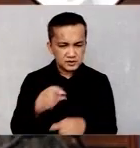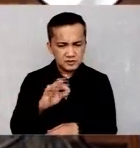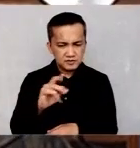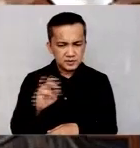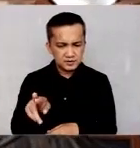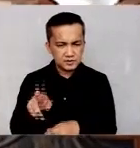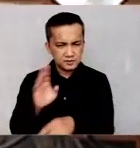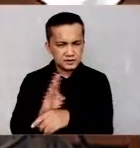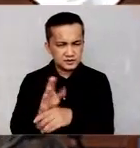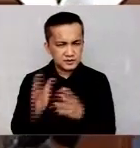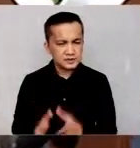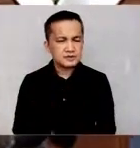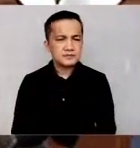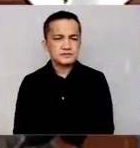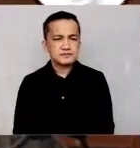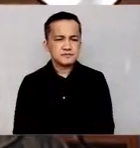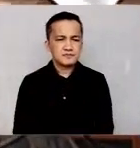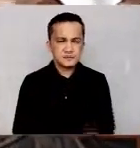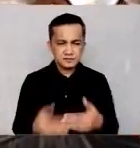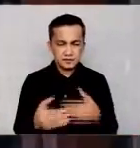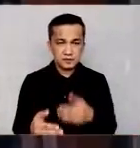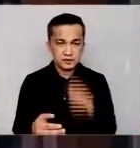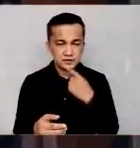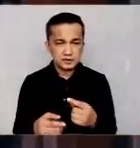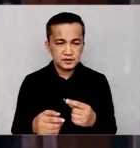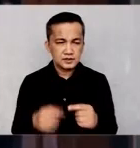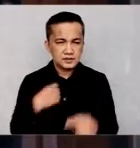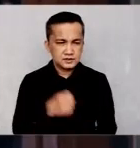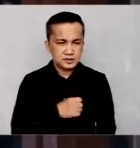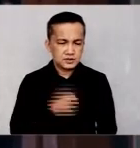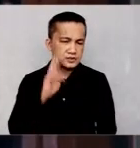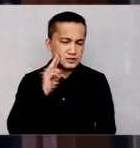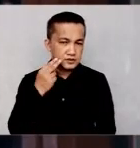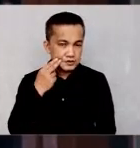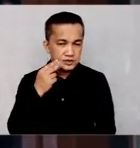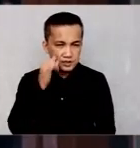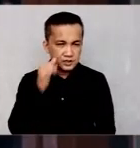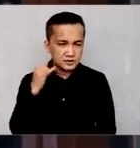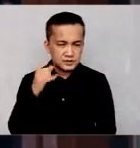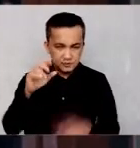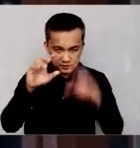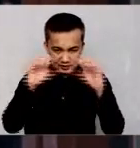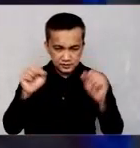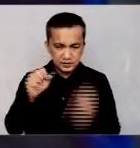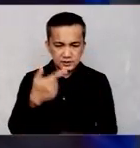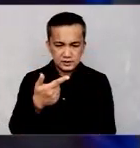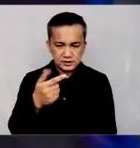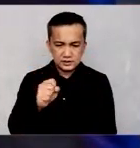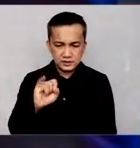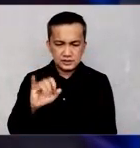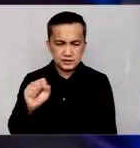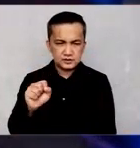businessman? Bago yan, nauna nang nabanggit ni Senadora Risa Hontiveros kahapon na ang presidente raw ng GSIS na si